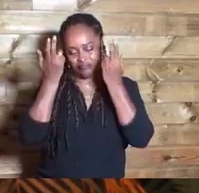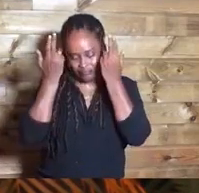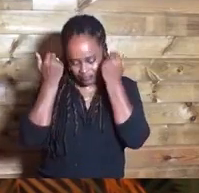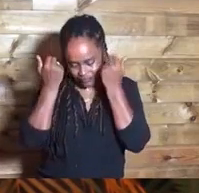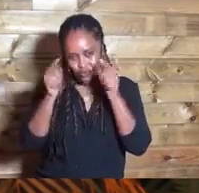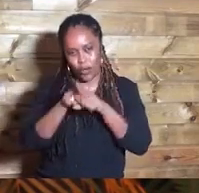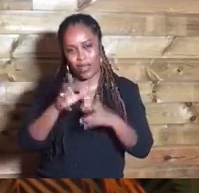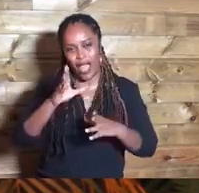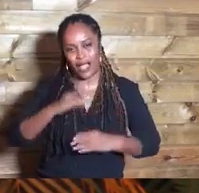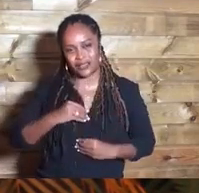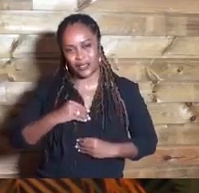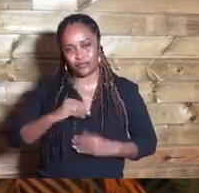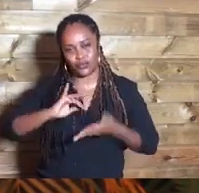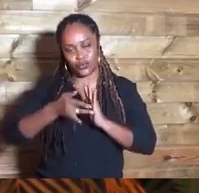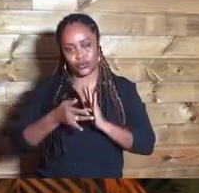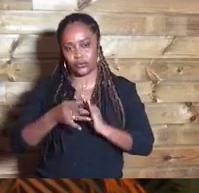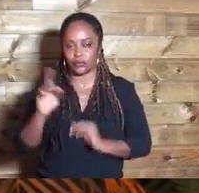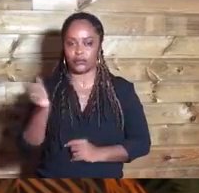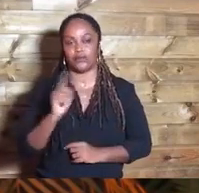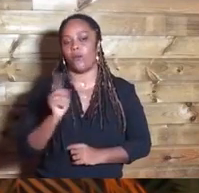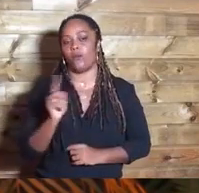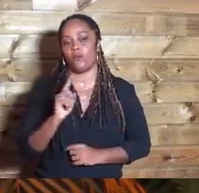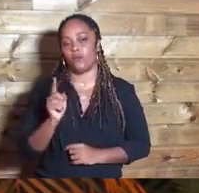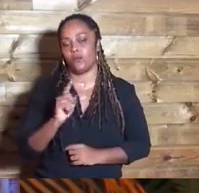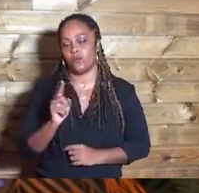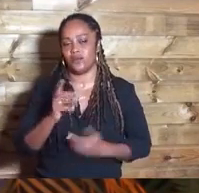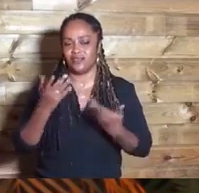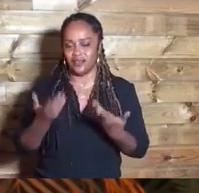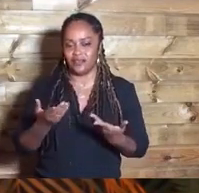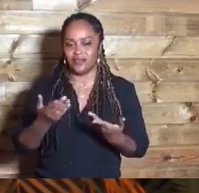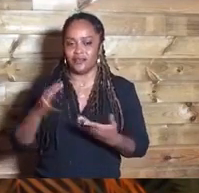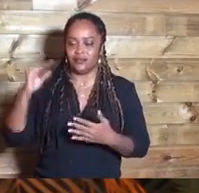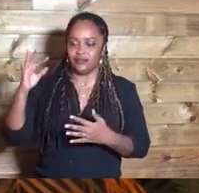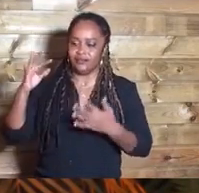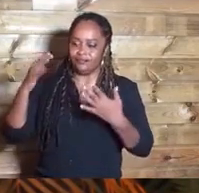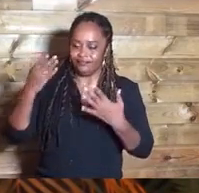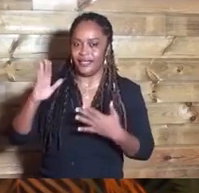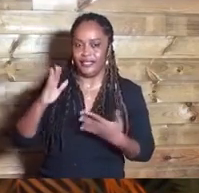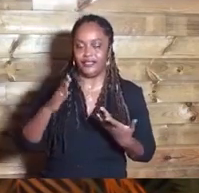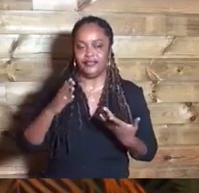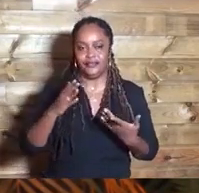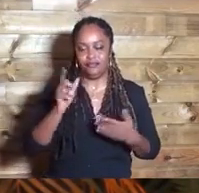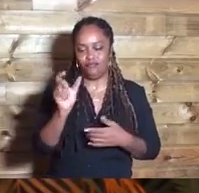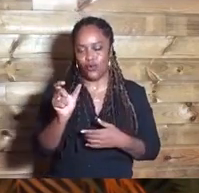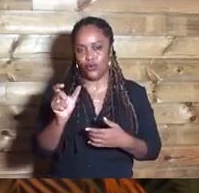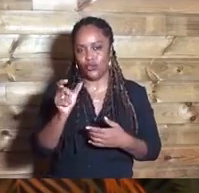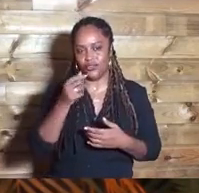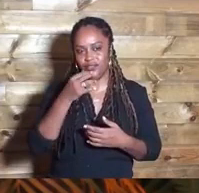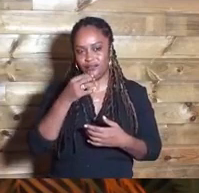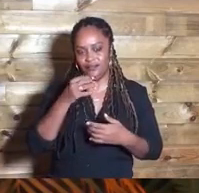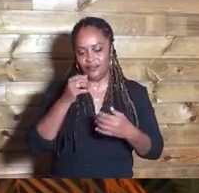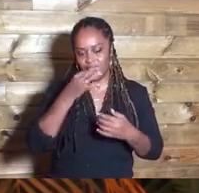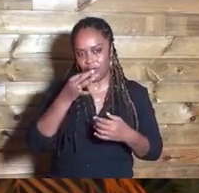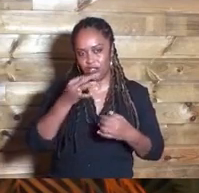bitin. Nous pas qu'accepter tout bitin depuis non. Mais, les gens regardent normalement ça, Mola ça veut dire, résilience ça veut dire qu'ils sont